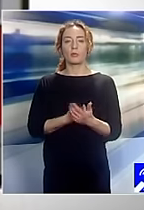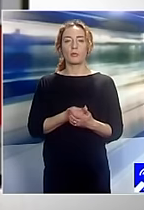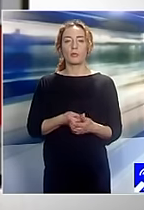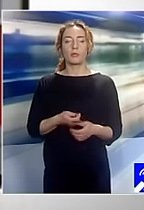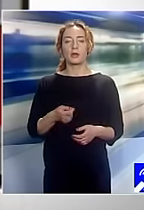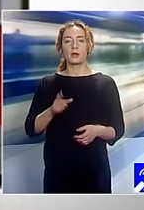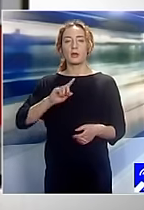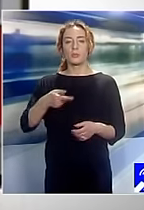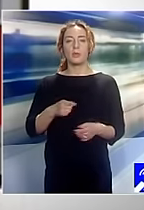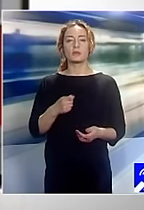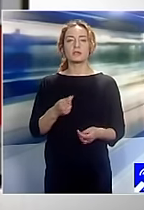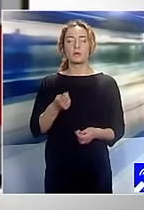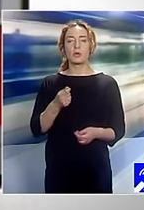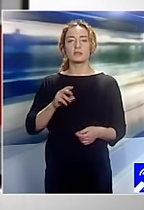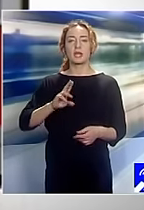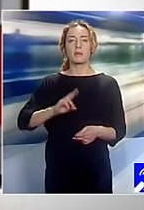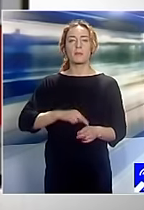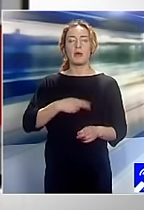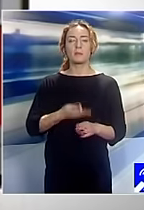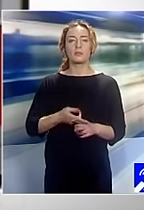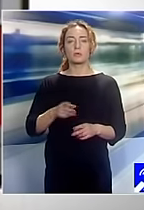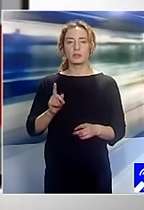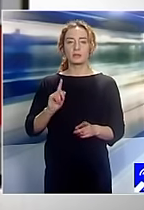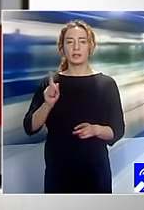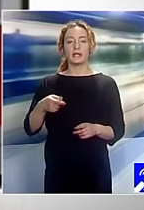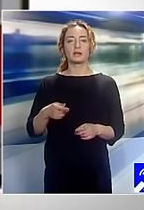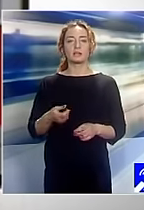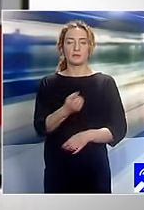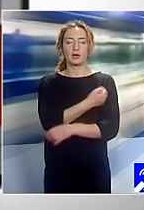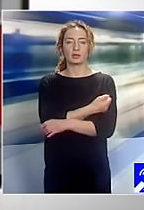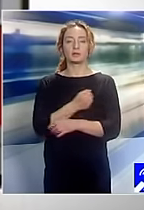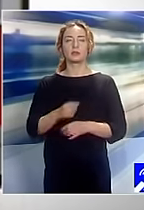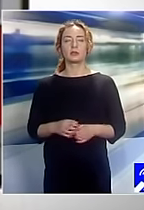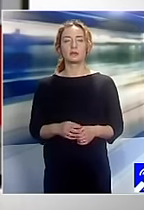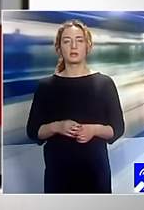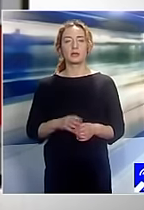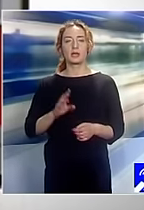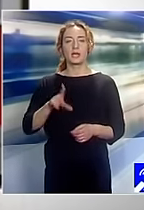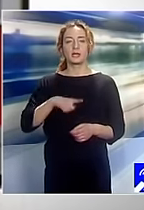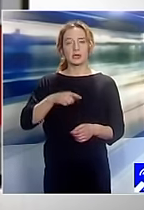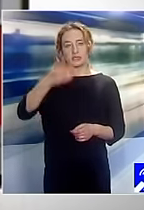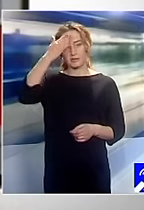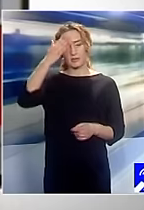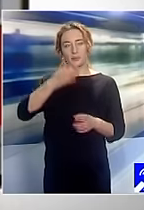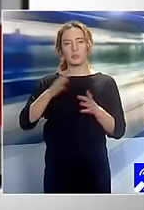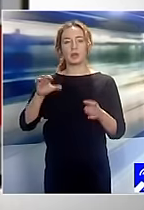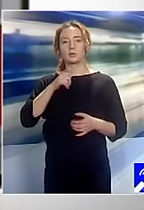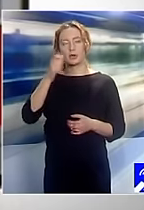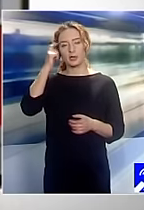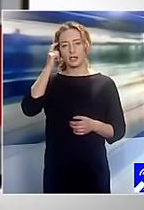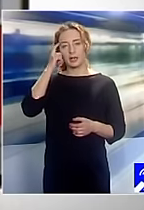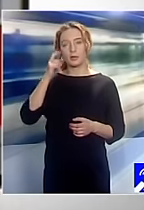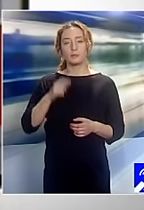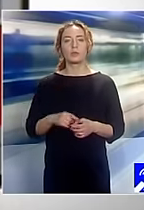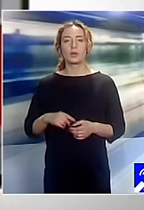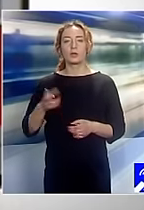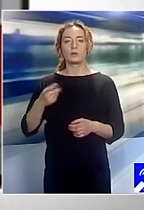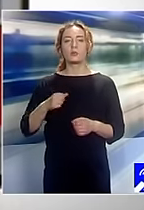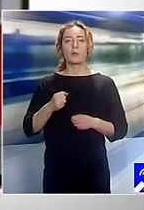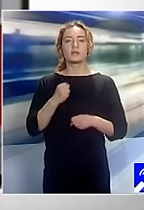coste de 10 ori mai mult, dar nu e vorba de preț în sine, e vorba de suferință, adică faptul că ai febră foarte mare, faptul că te doare capul, faptul că nu poți să